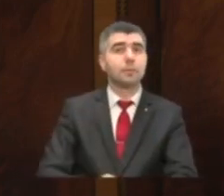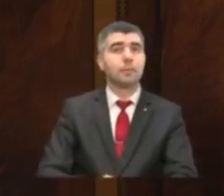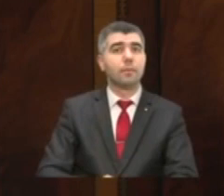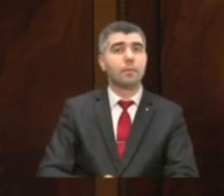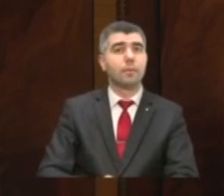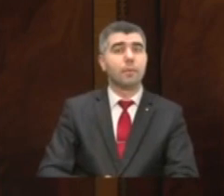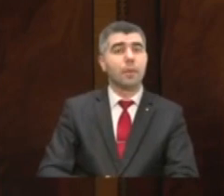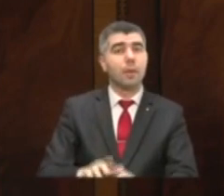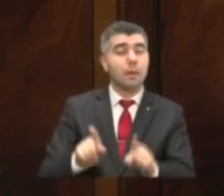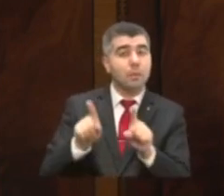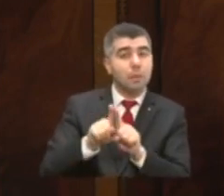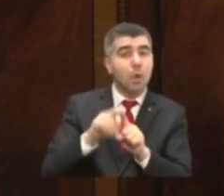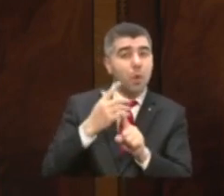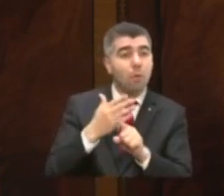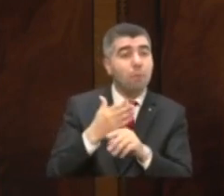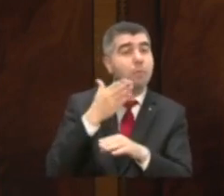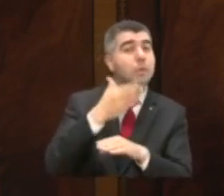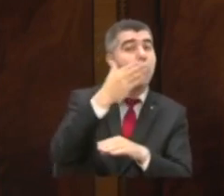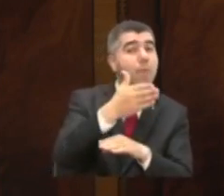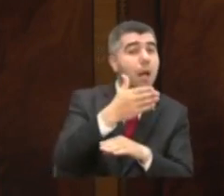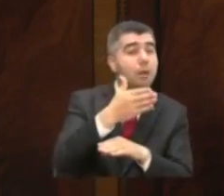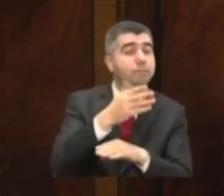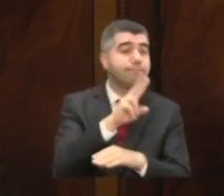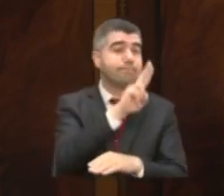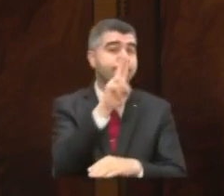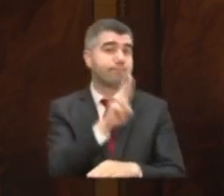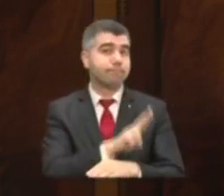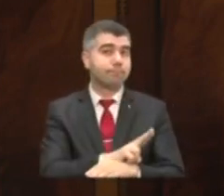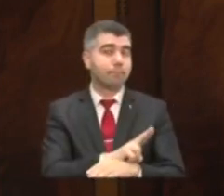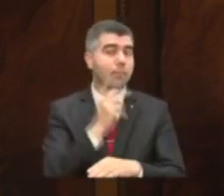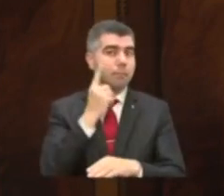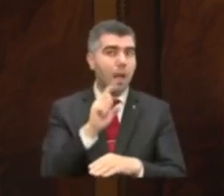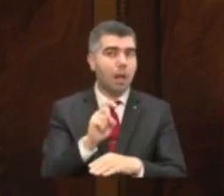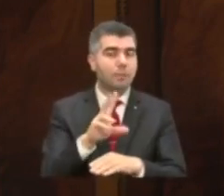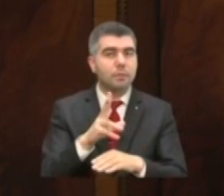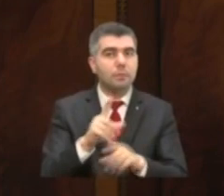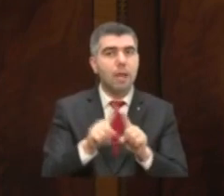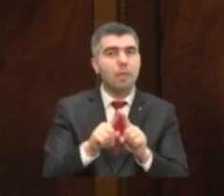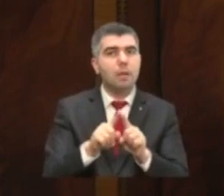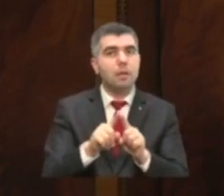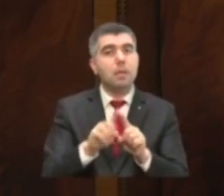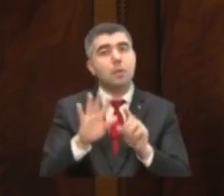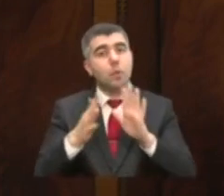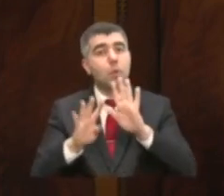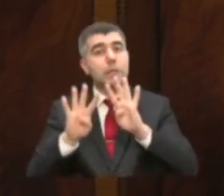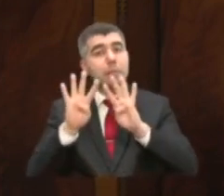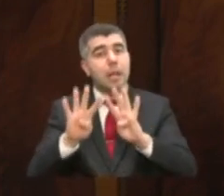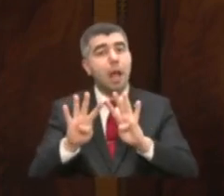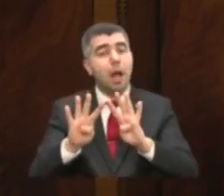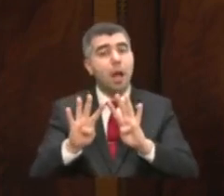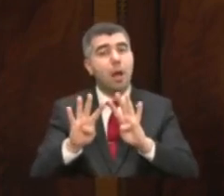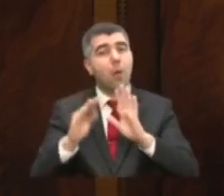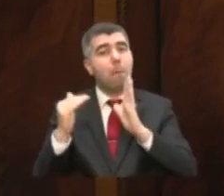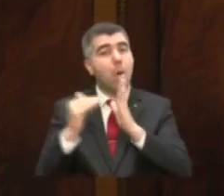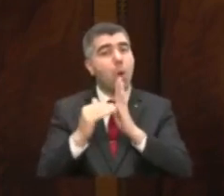يتحرك، غادي يتحرك المستقبل. ودائما أقول عندنا 8 المليون إلى 9 المليون ديال الأميين، ولكن هاد الأميين راه